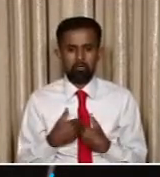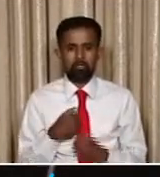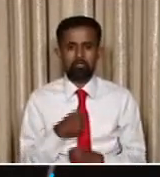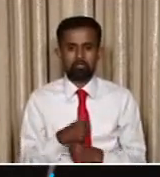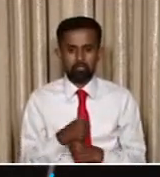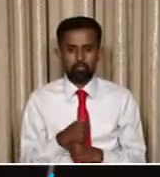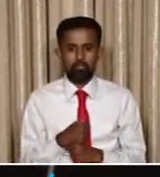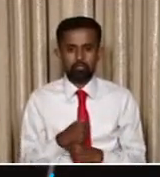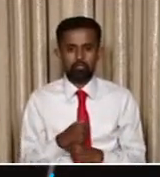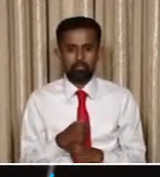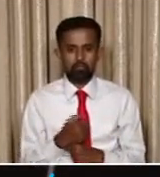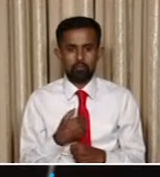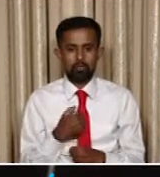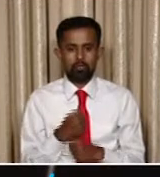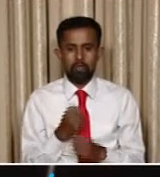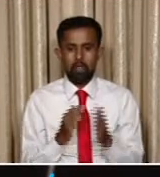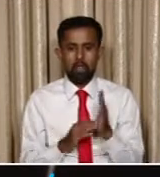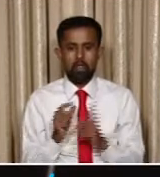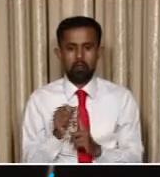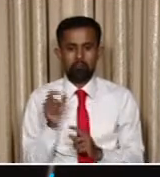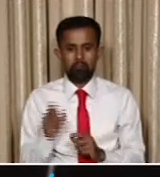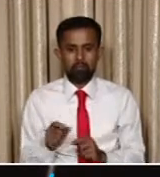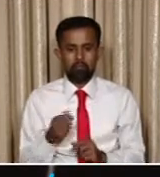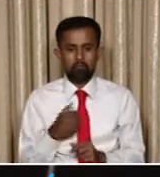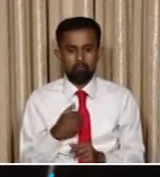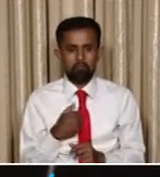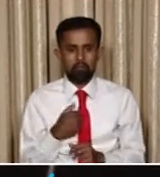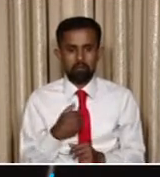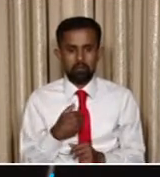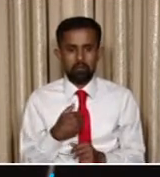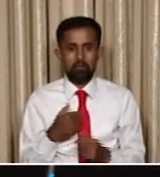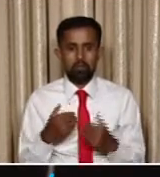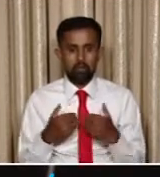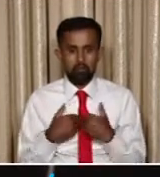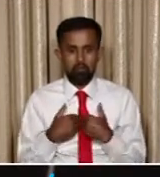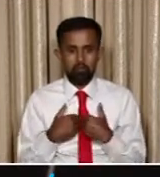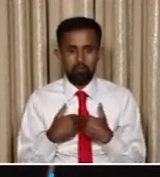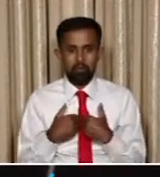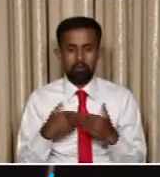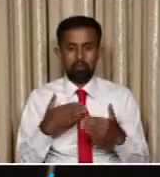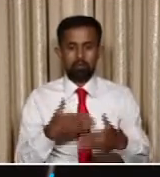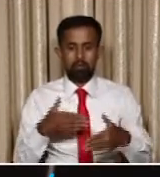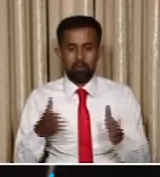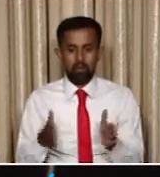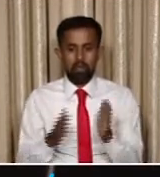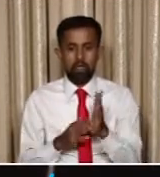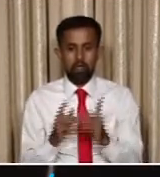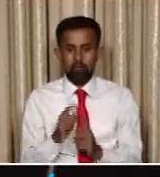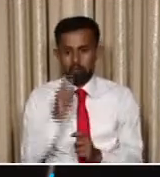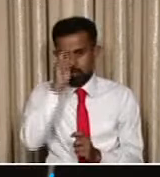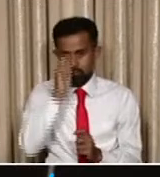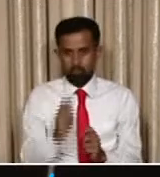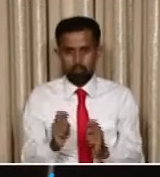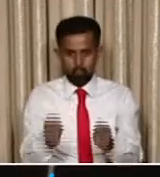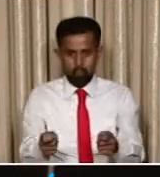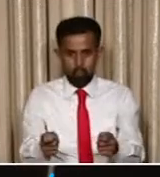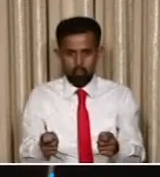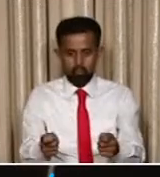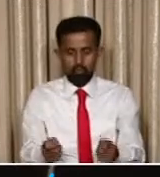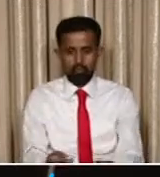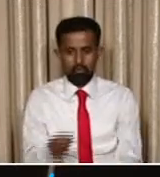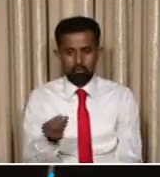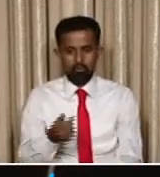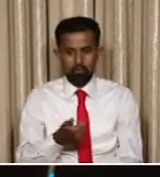විදිහට ඇමතිවරු හැටියට මම හිතනවා මම මේක අපේ ගරු කැබිනට් ඇමතිතුමාට යොමු කරන්නත් කැමතියි. එතුමා